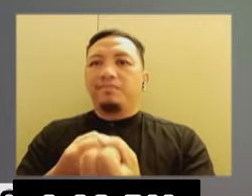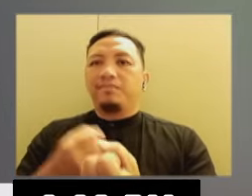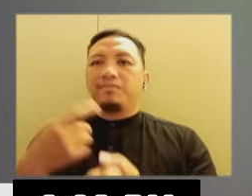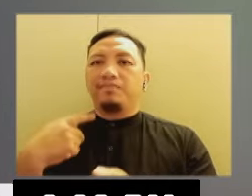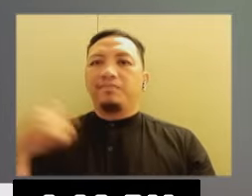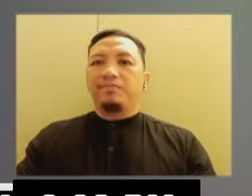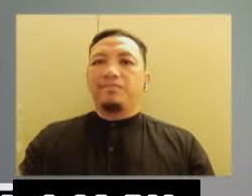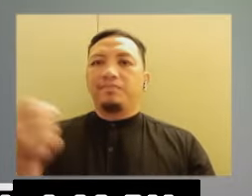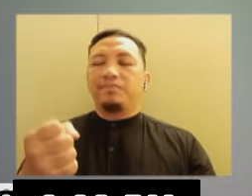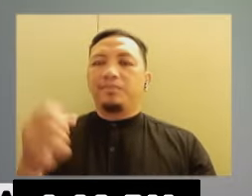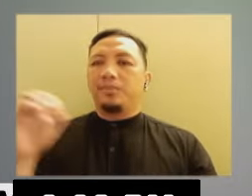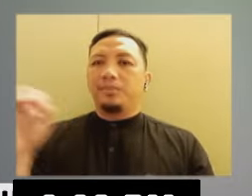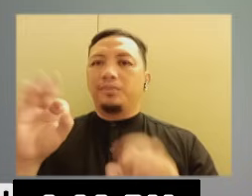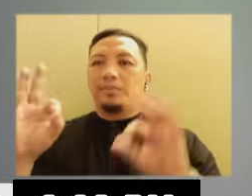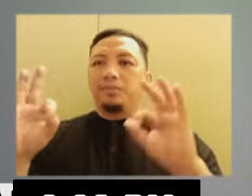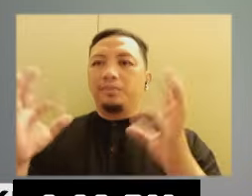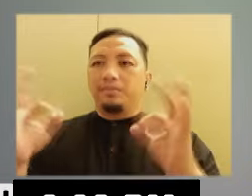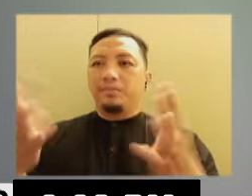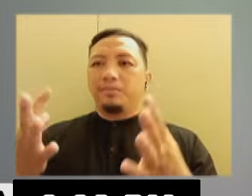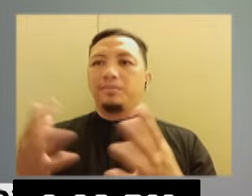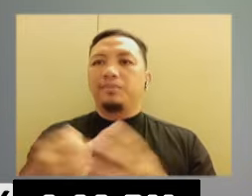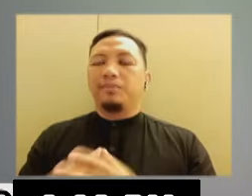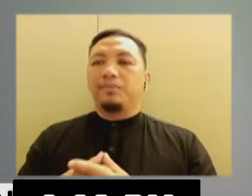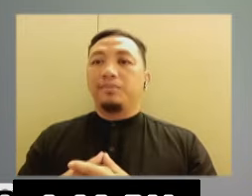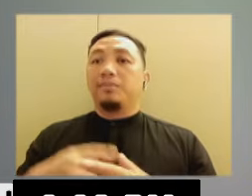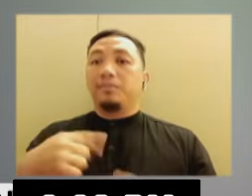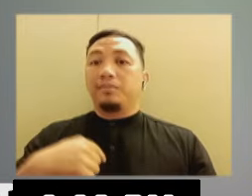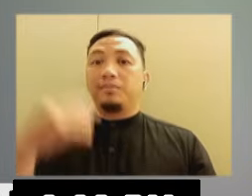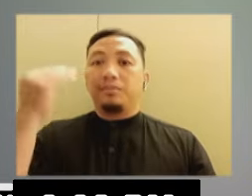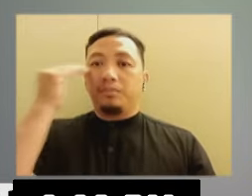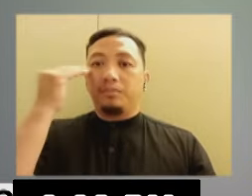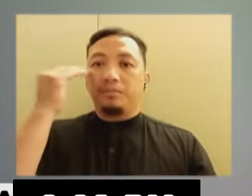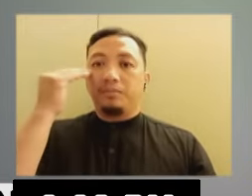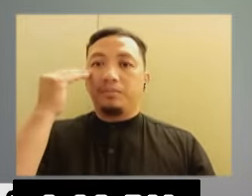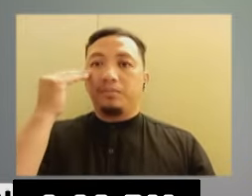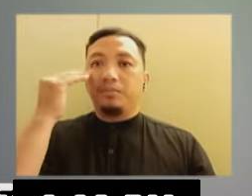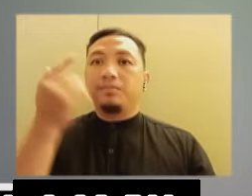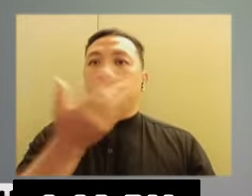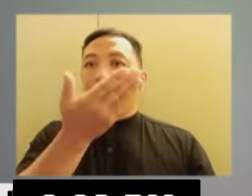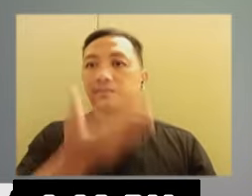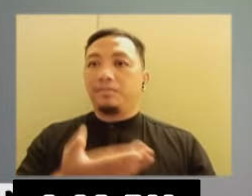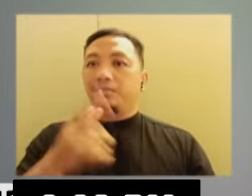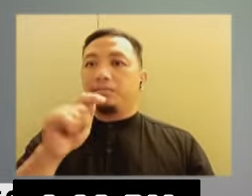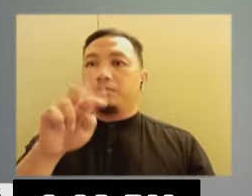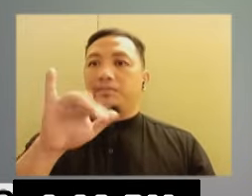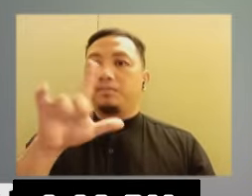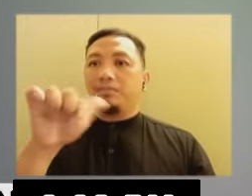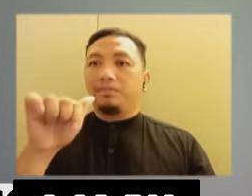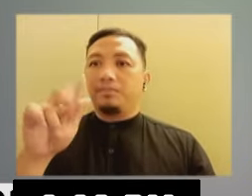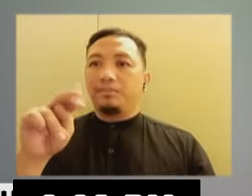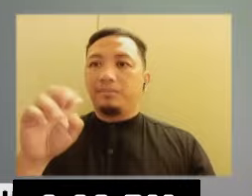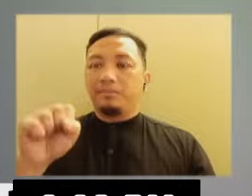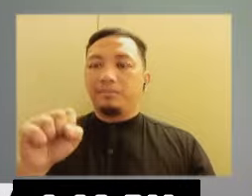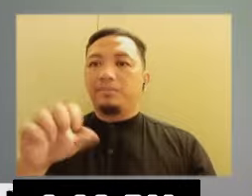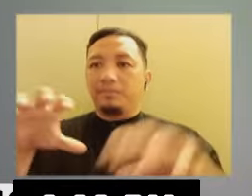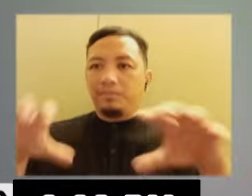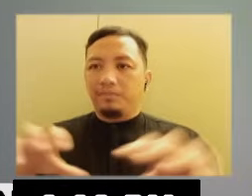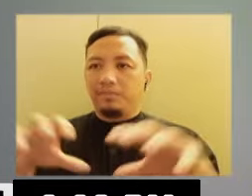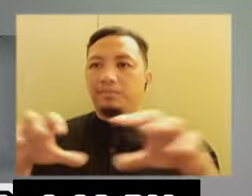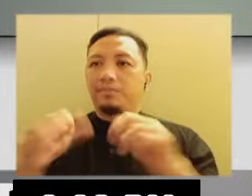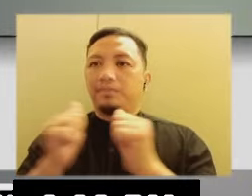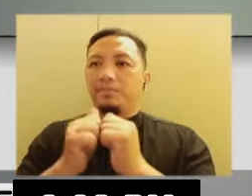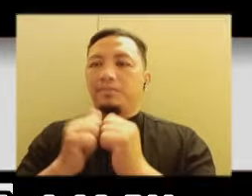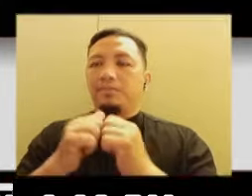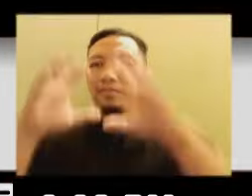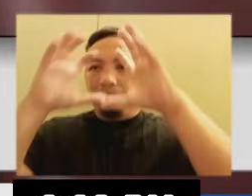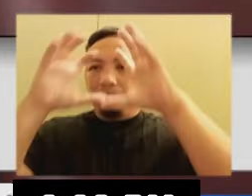yan. Pero alam ko na si Trillanes nagtrabaho kay President Marcos. Ito ang paratang